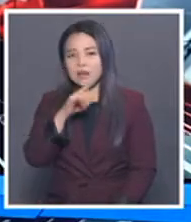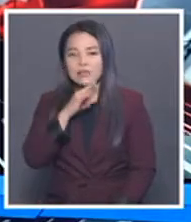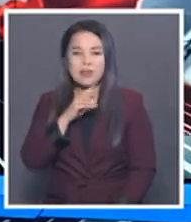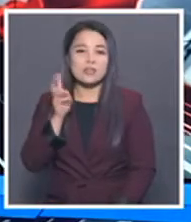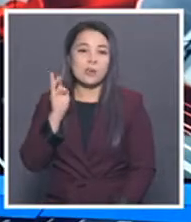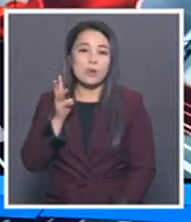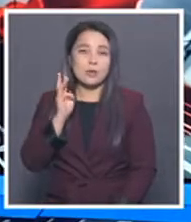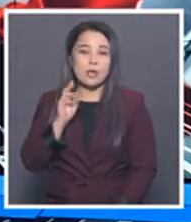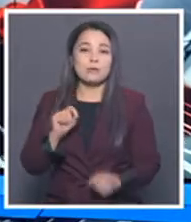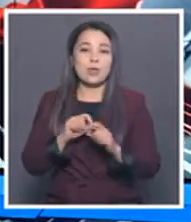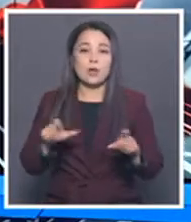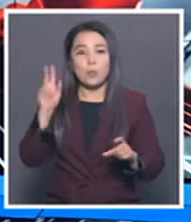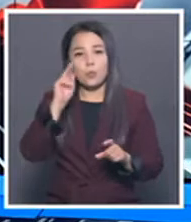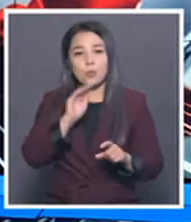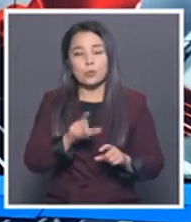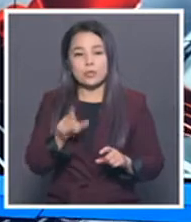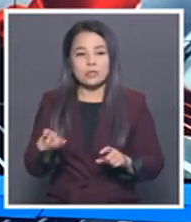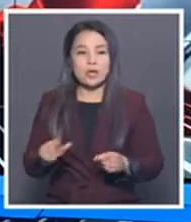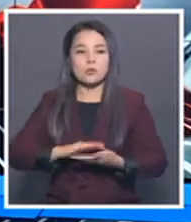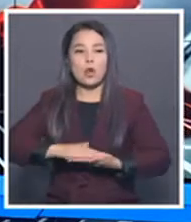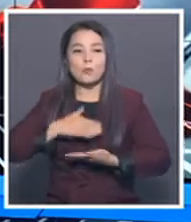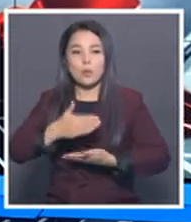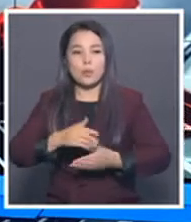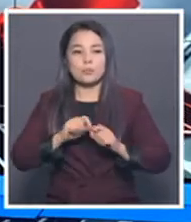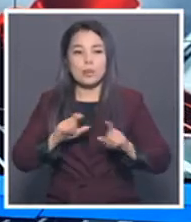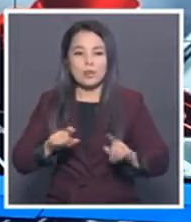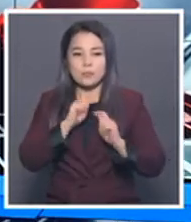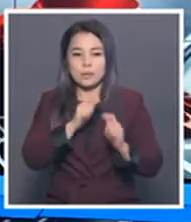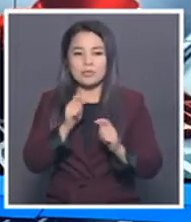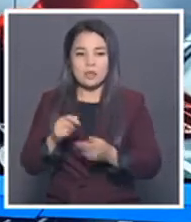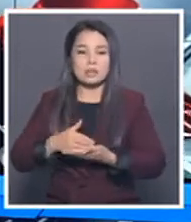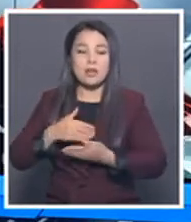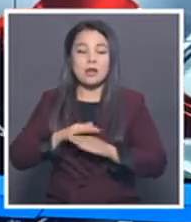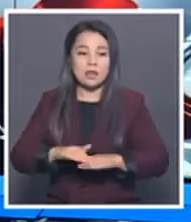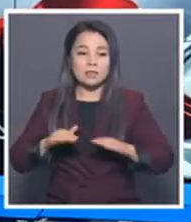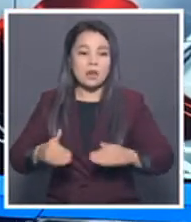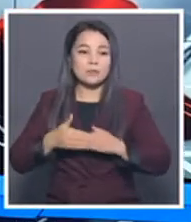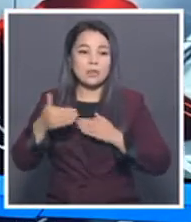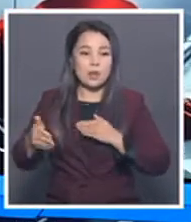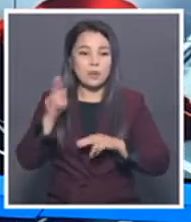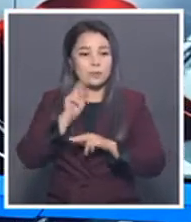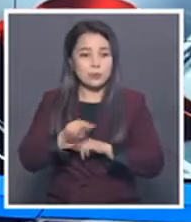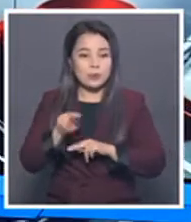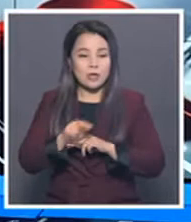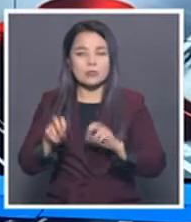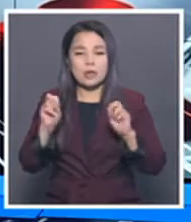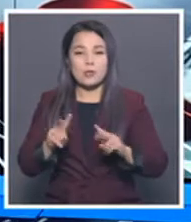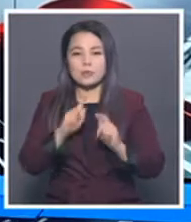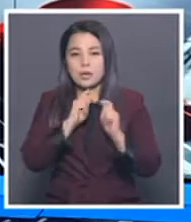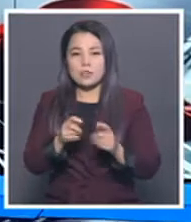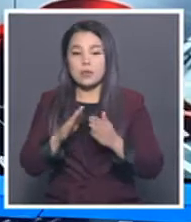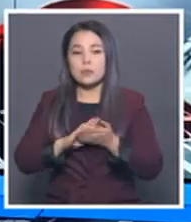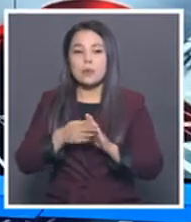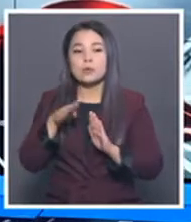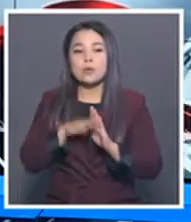Қазақстандық дипломаттар мектеп оқушыларына ноутбуктер сыйлады. Қашықтан оқитын балғындар үшін бұл тамаша тосын сый. Тұрмысы төмен отбасынан